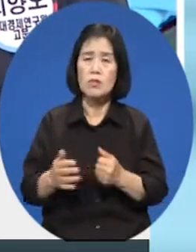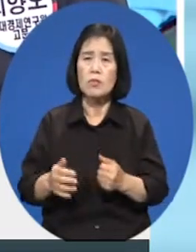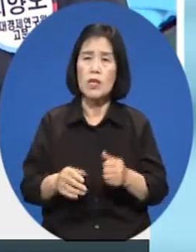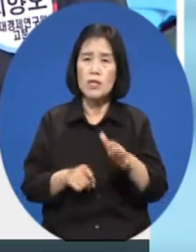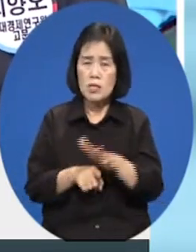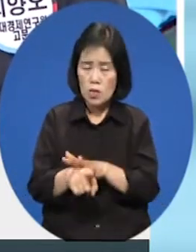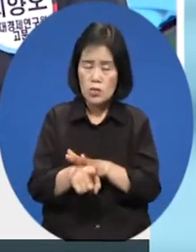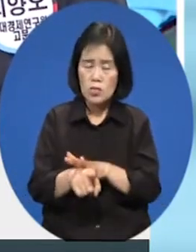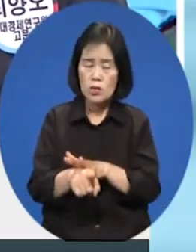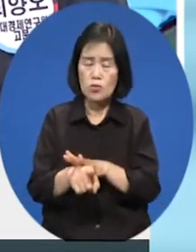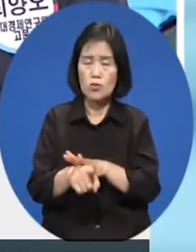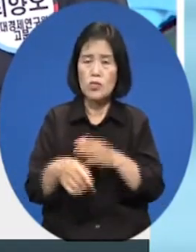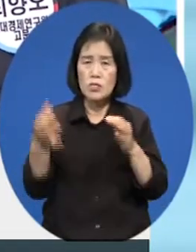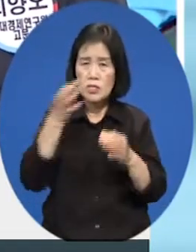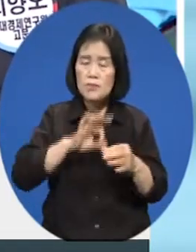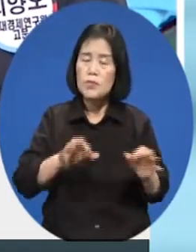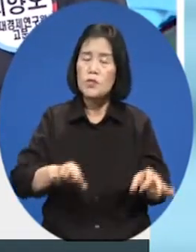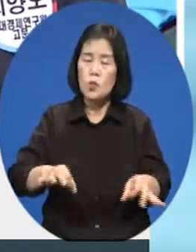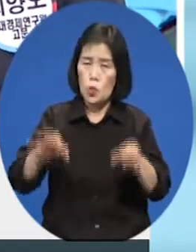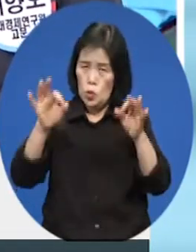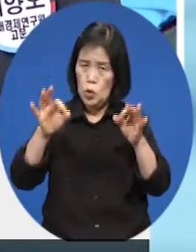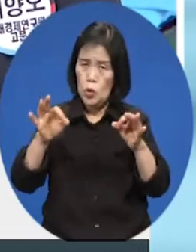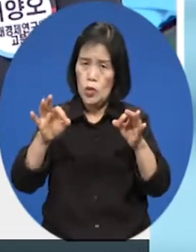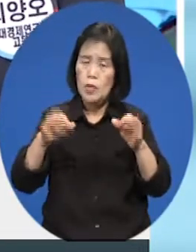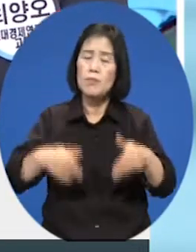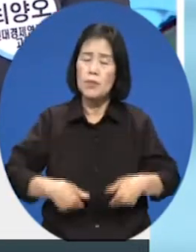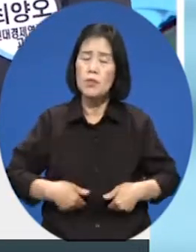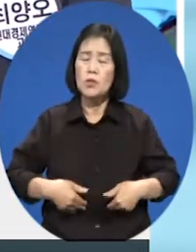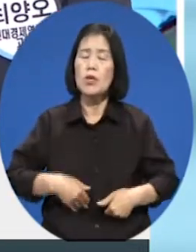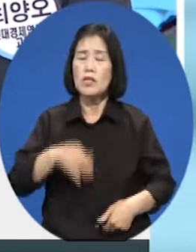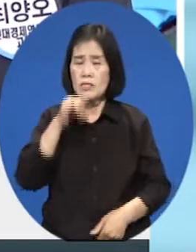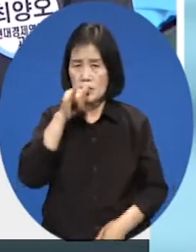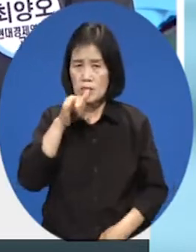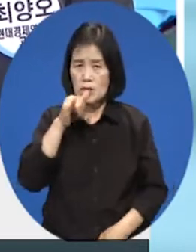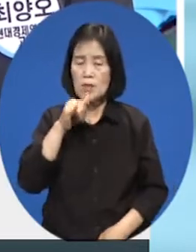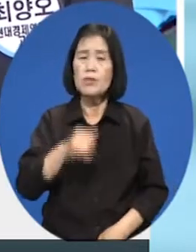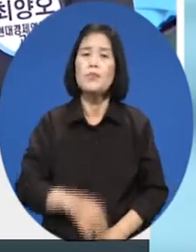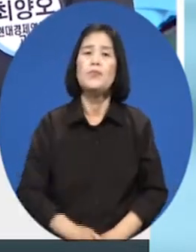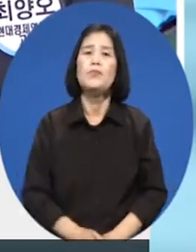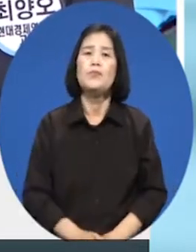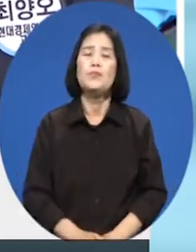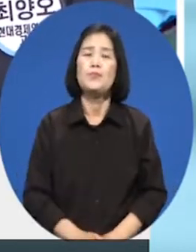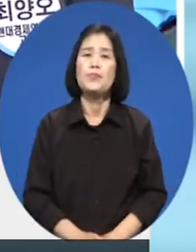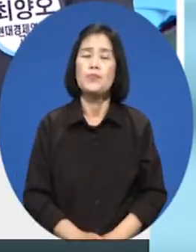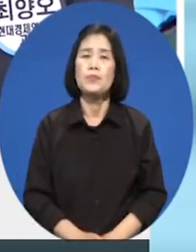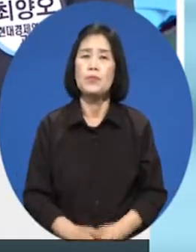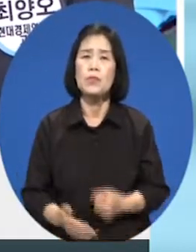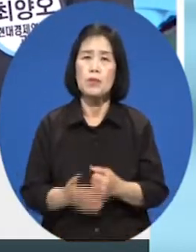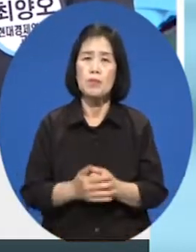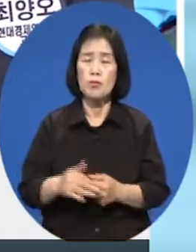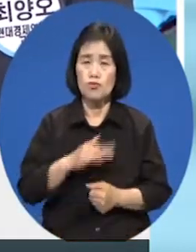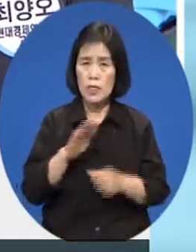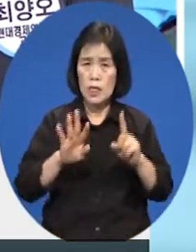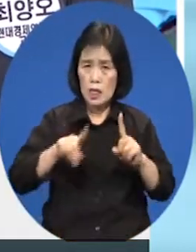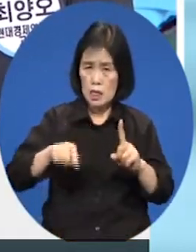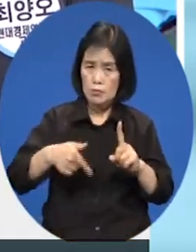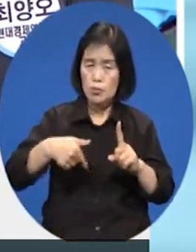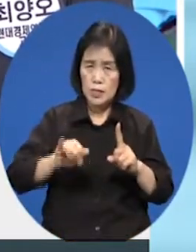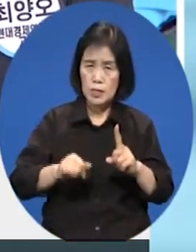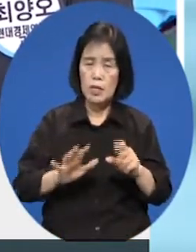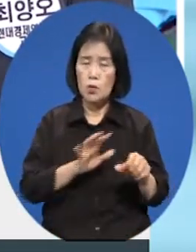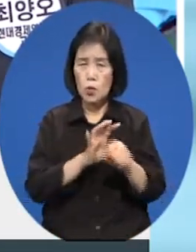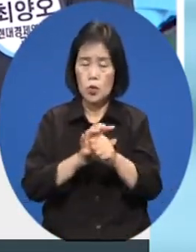지금 금리를 올려야 되는 부분이 보입니다. 보이기는. 그래서 우리는 1분기에 일단